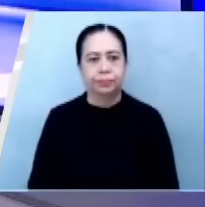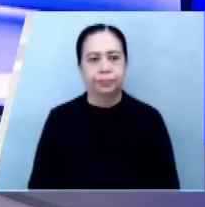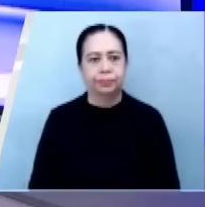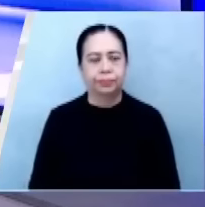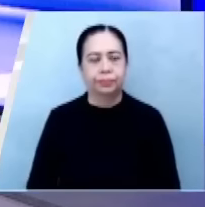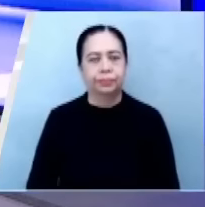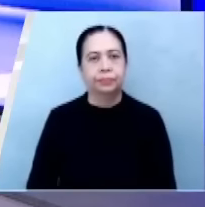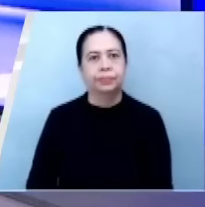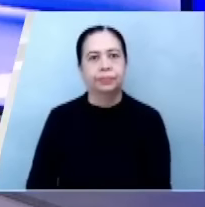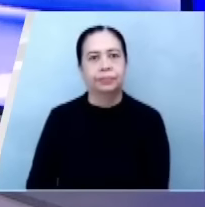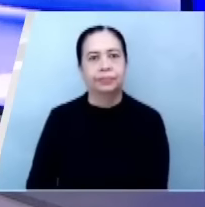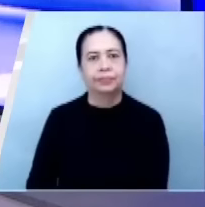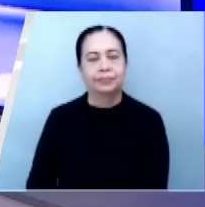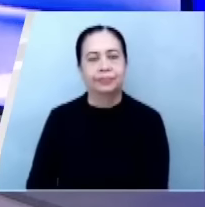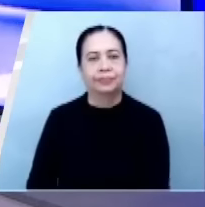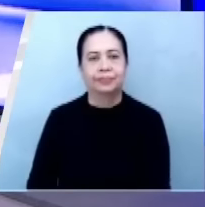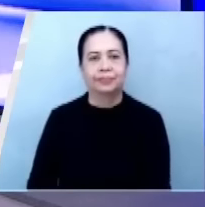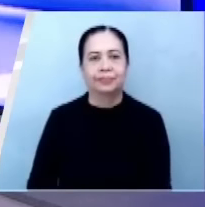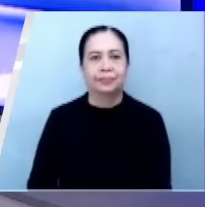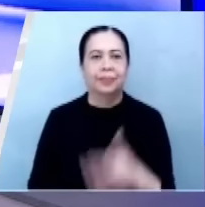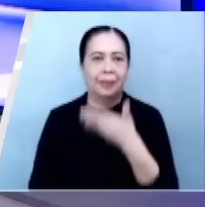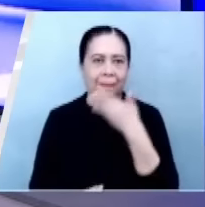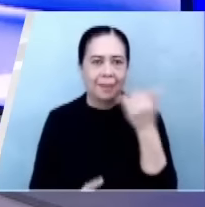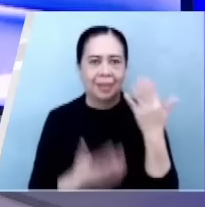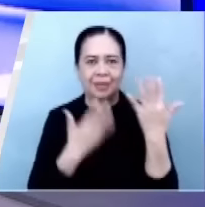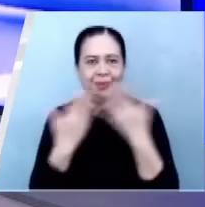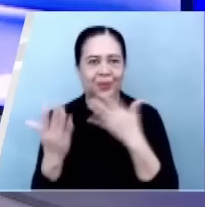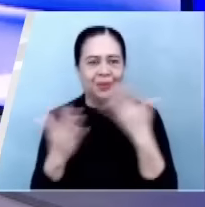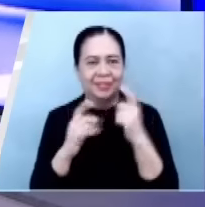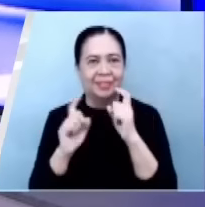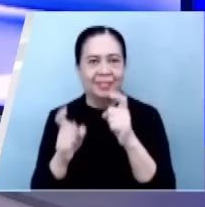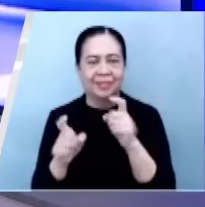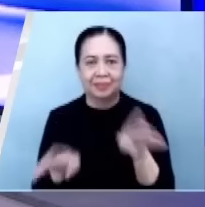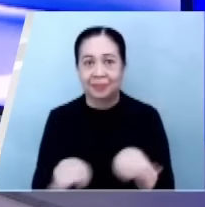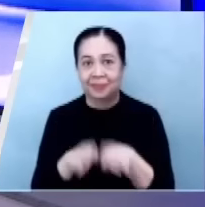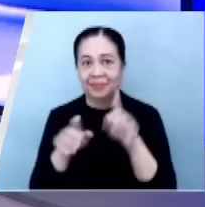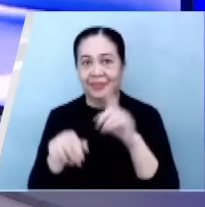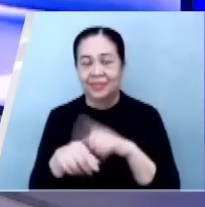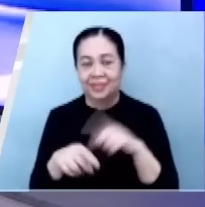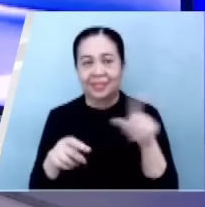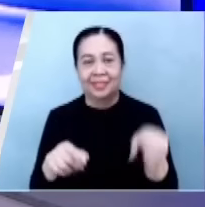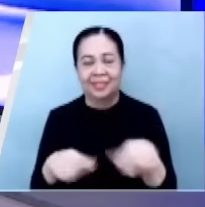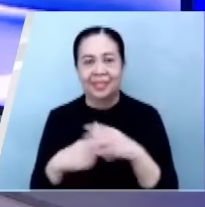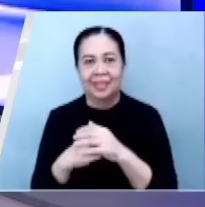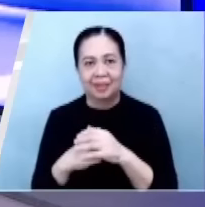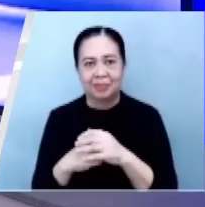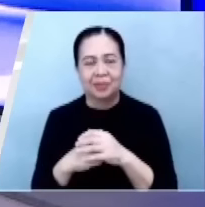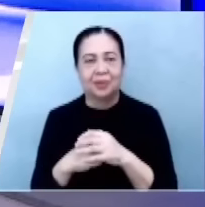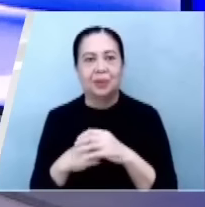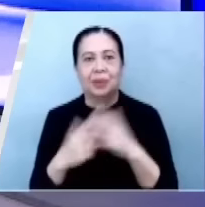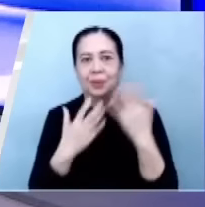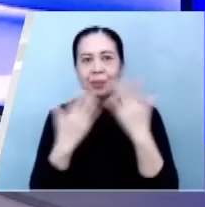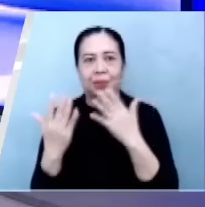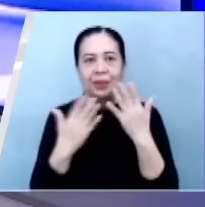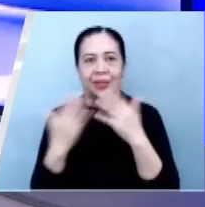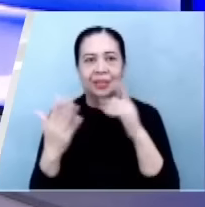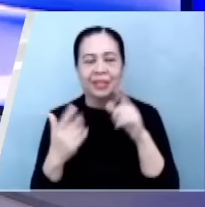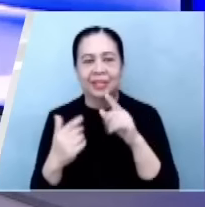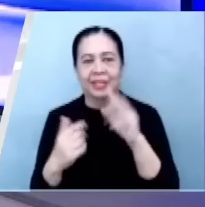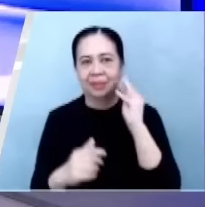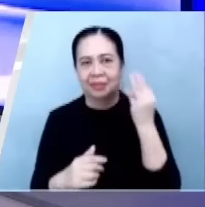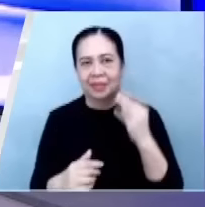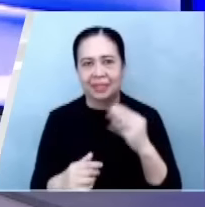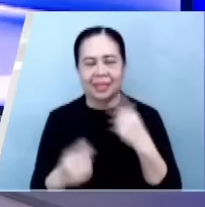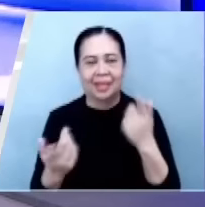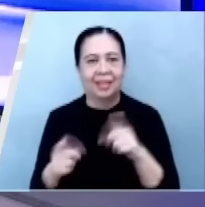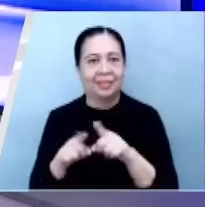The best birthday present. Timing kasi sa kaarawan ni primetime queen Marian Rivera ang pagtanghal sa kanya